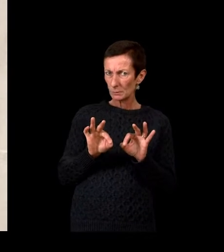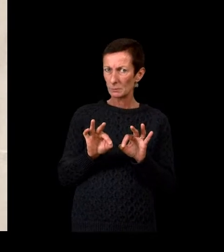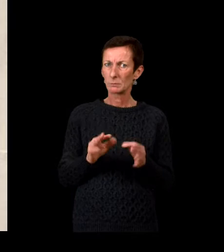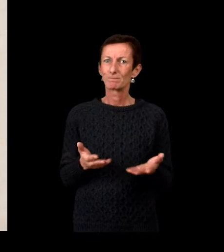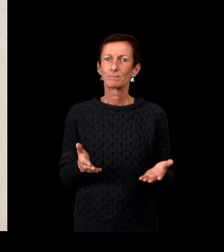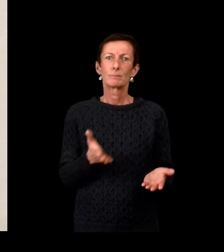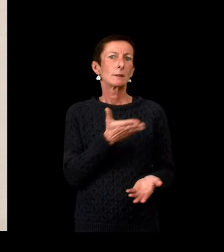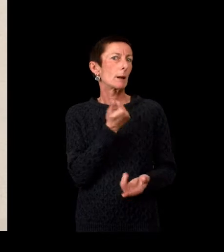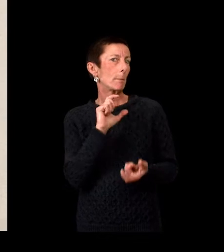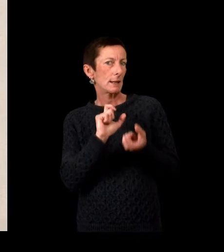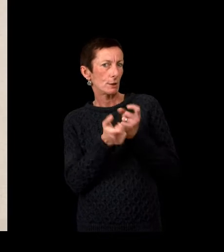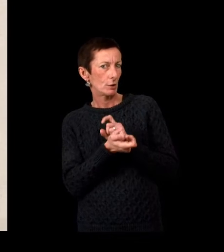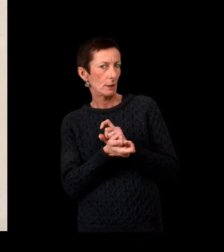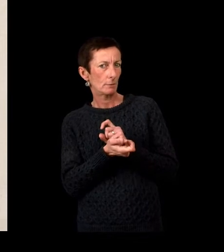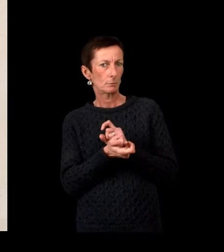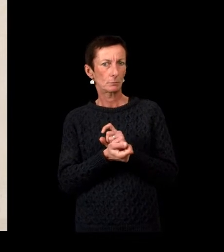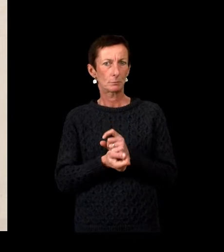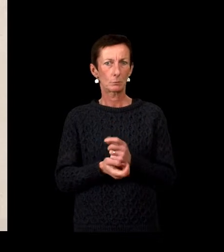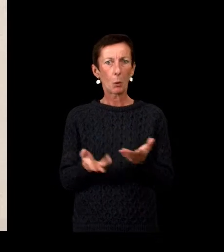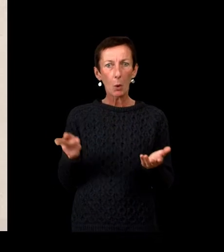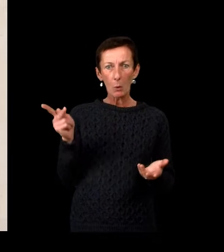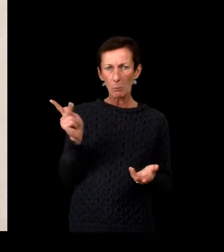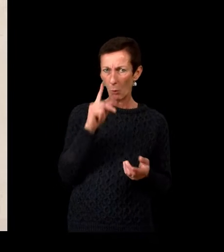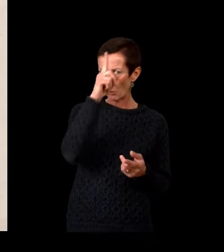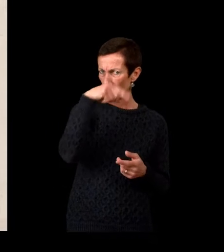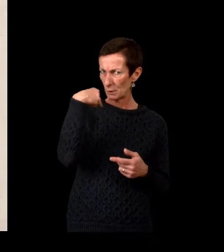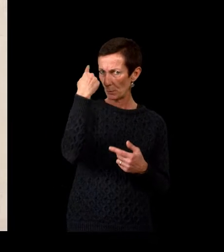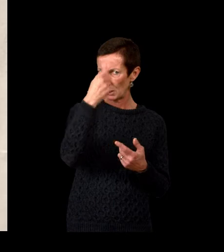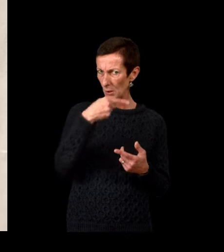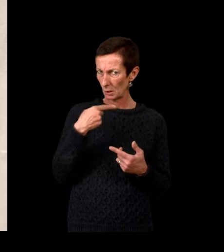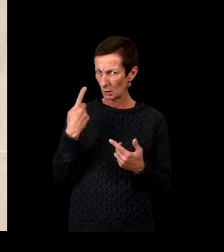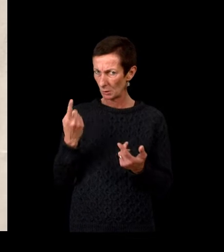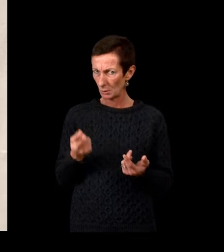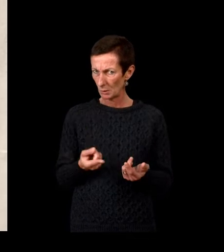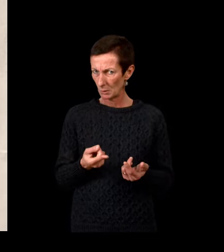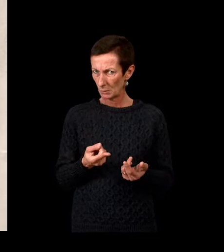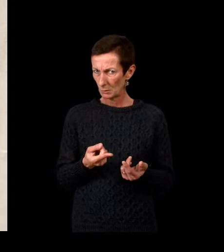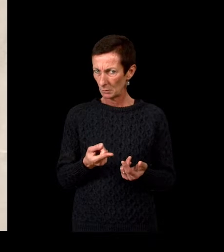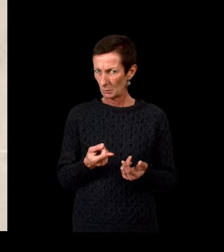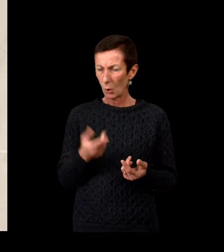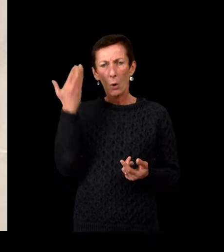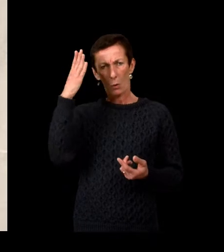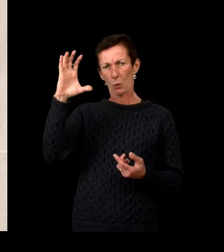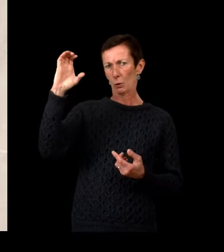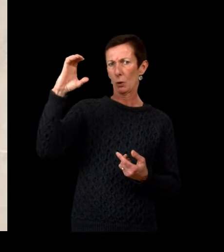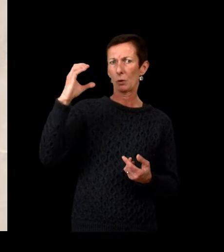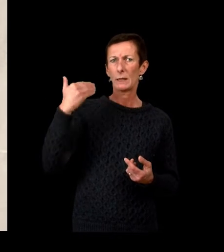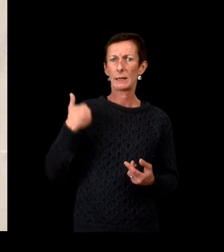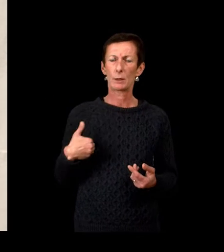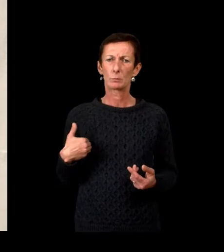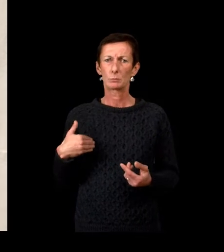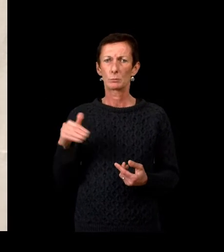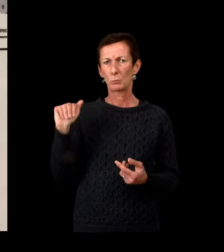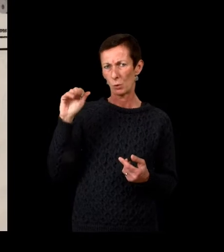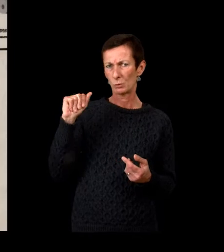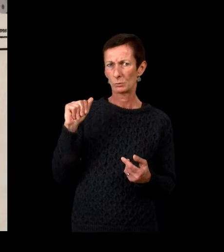changé. il a mauvaise mine. Bonjour monsieur, je souhaiterais prendre un rendez-vous avec... Virer de l'argent sur le compte de ma